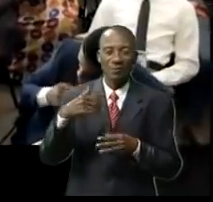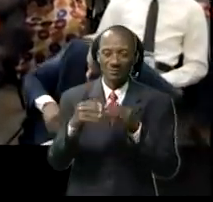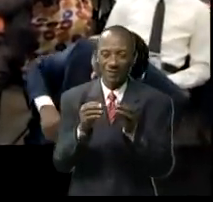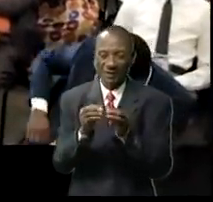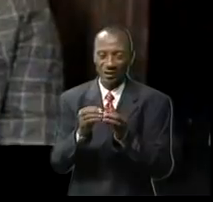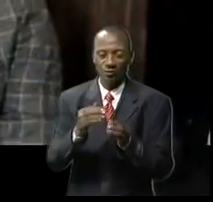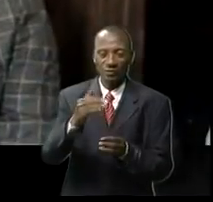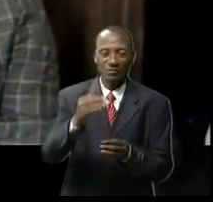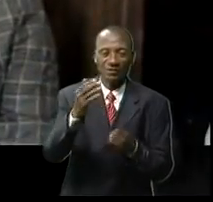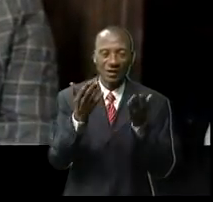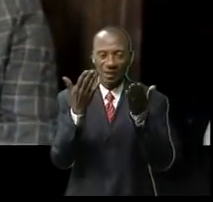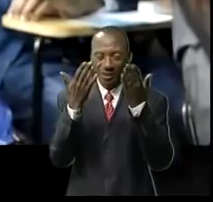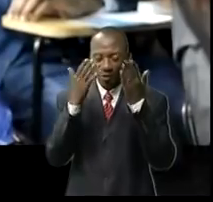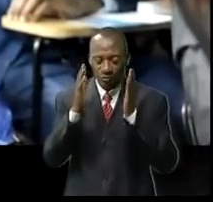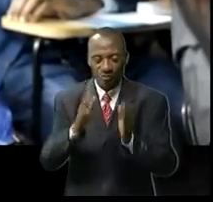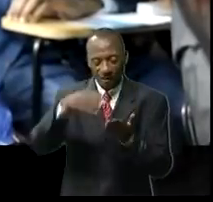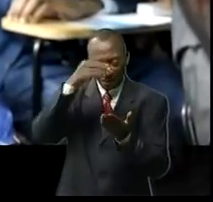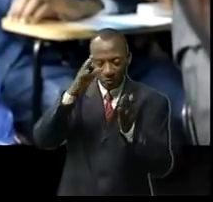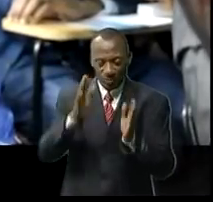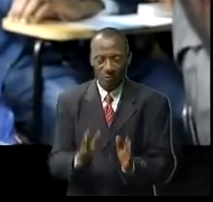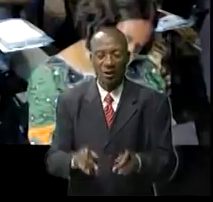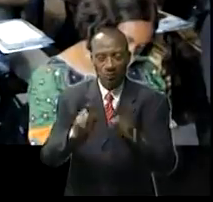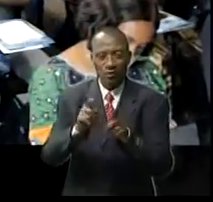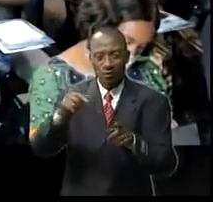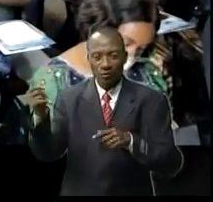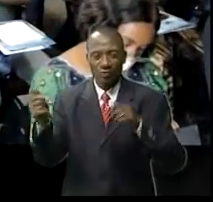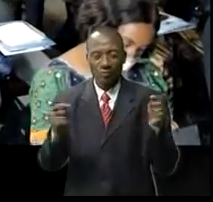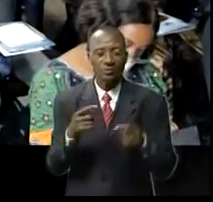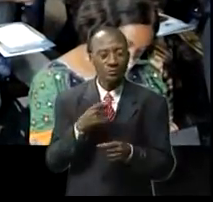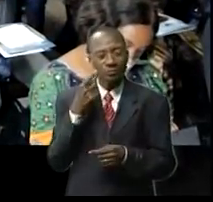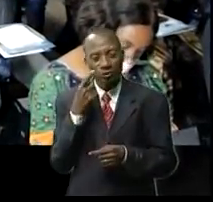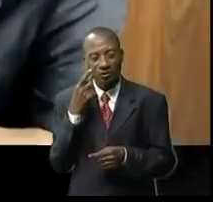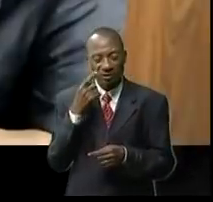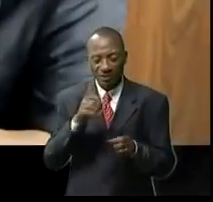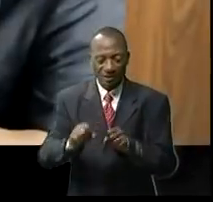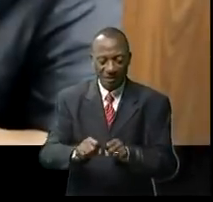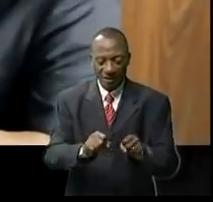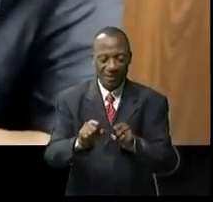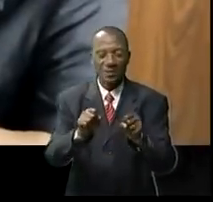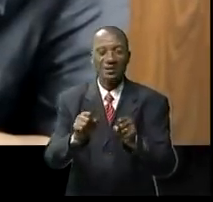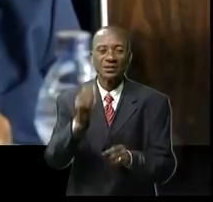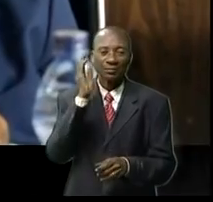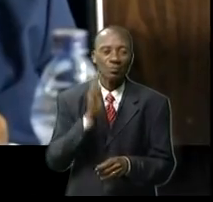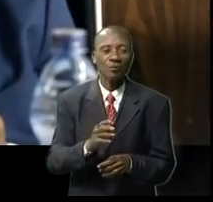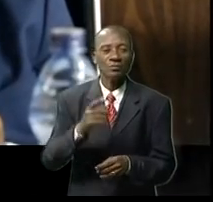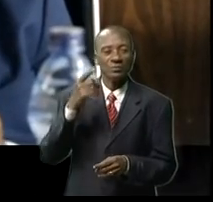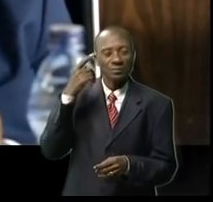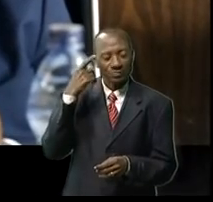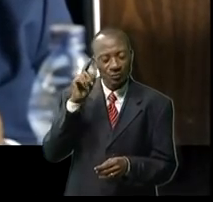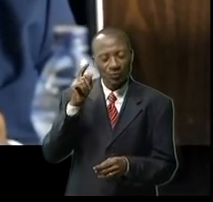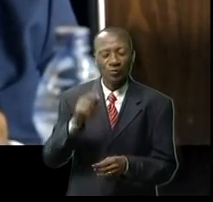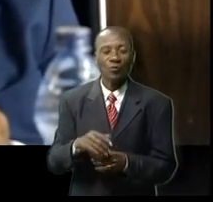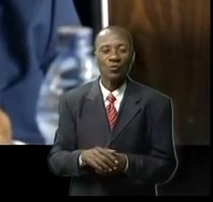d'autres partenaires sanitaires pour dégager des stratégies dans la sensibilisation de la population sur le terrain dont il faut sauver la